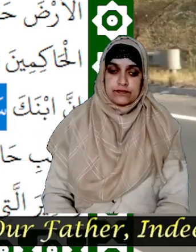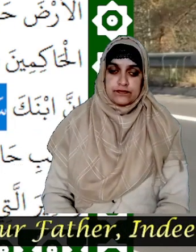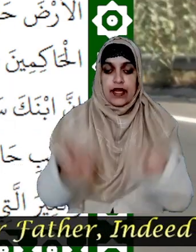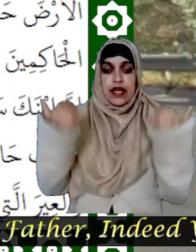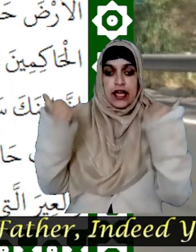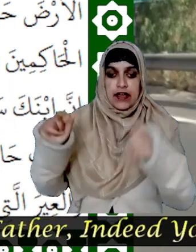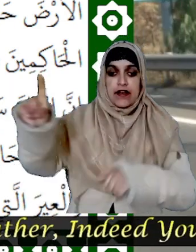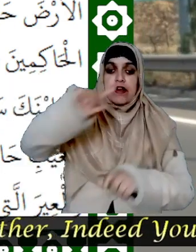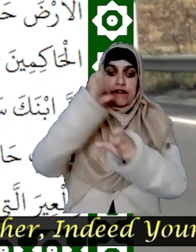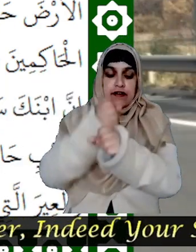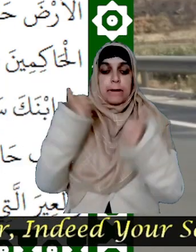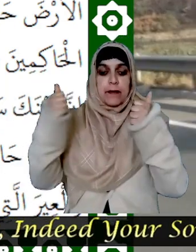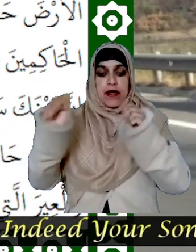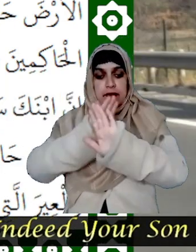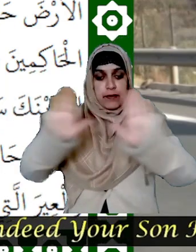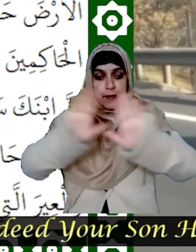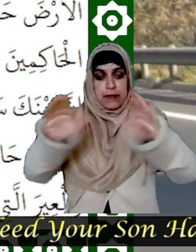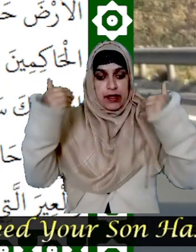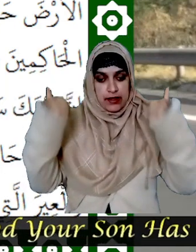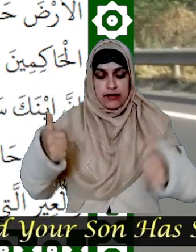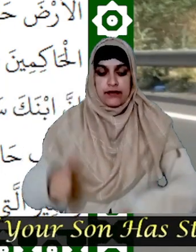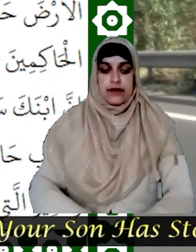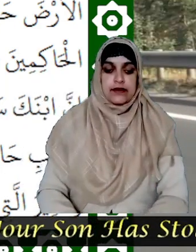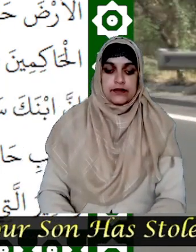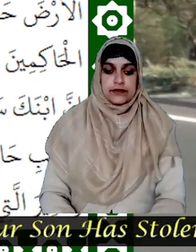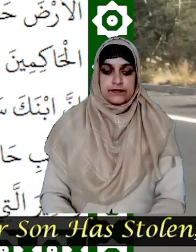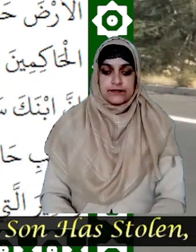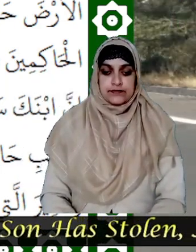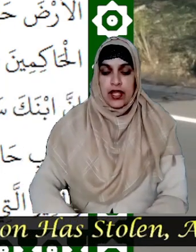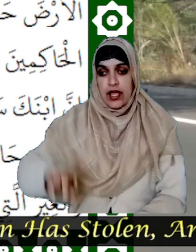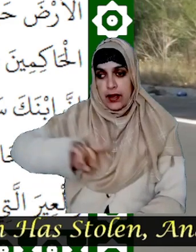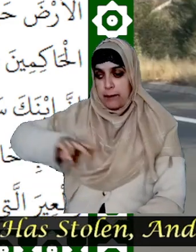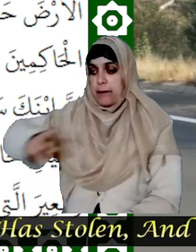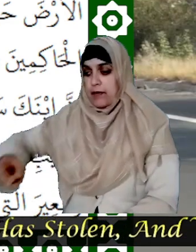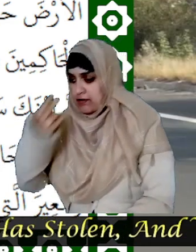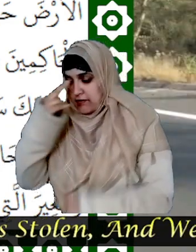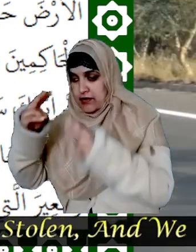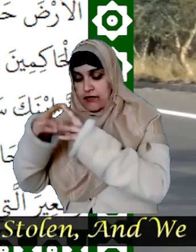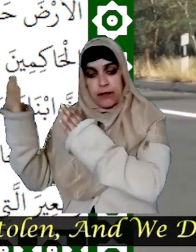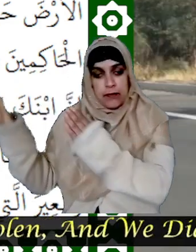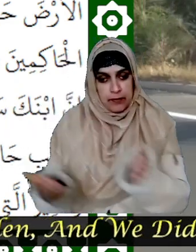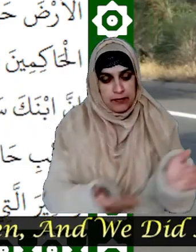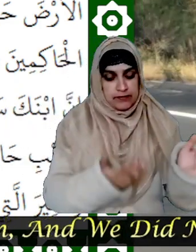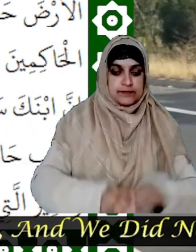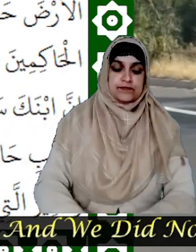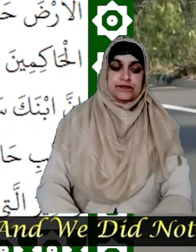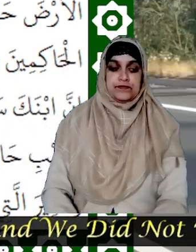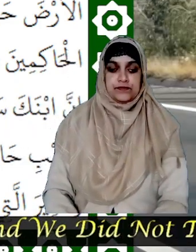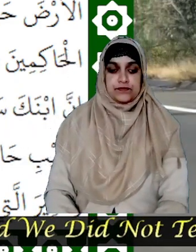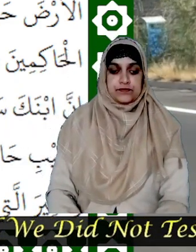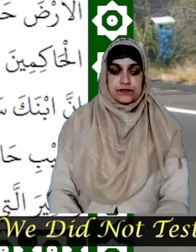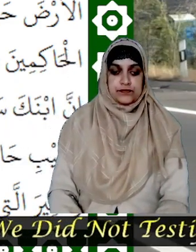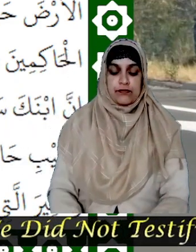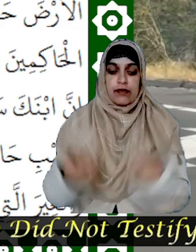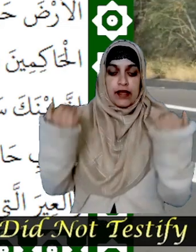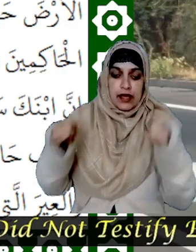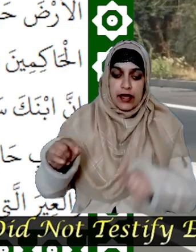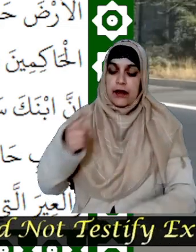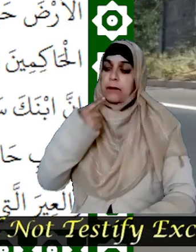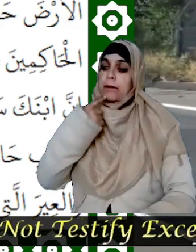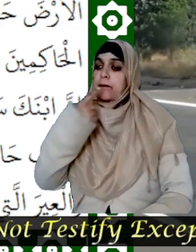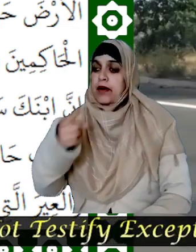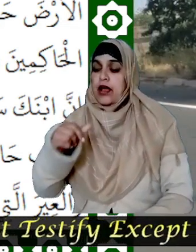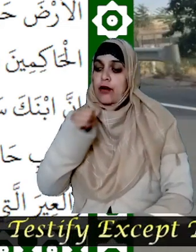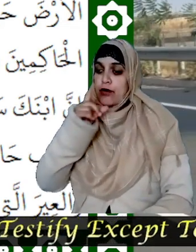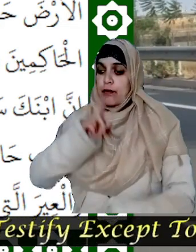هتي وما شهدنا نجخين عن الله وان قره إلا بما علمنا وان بين